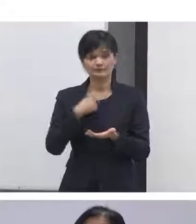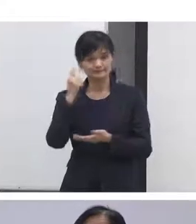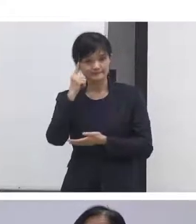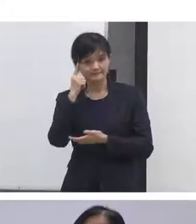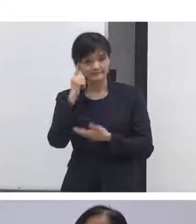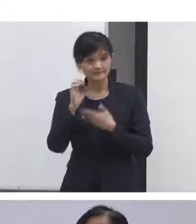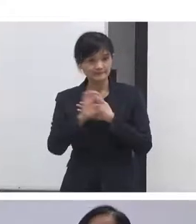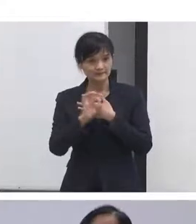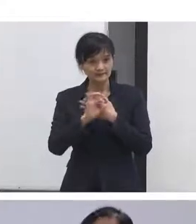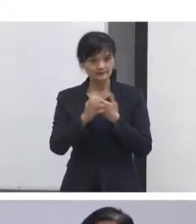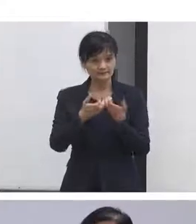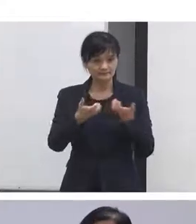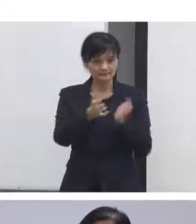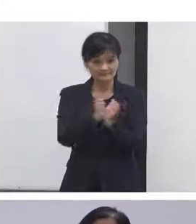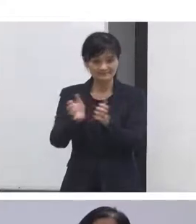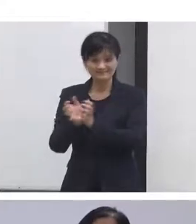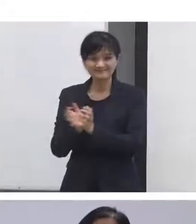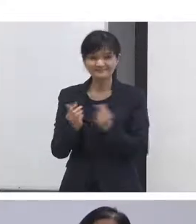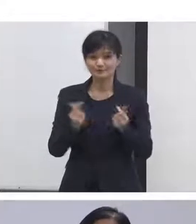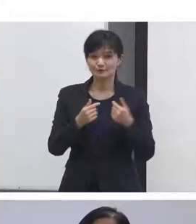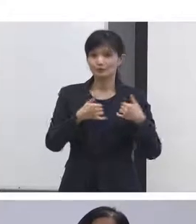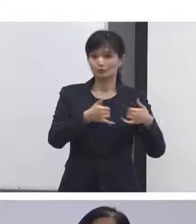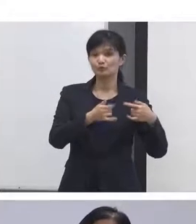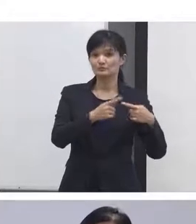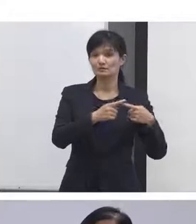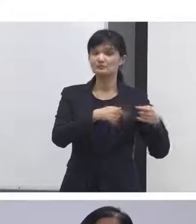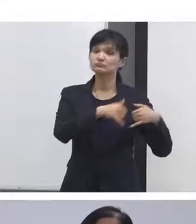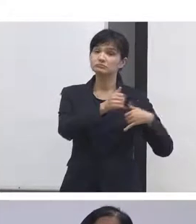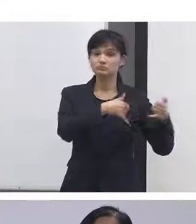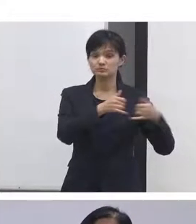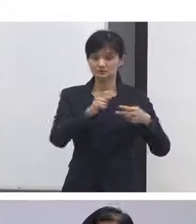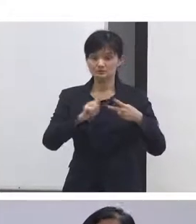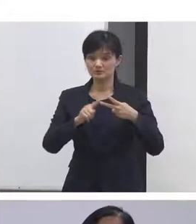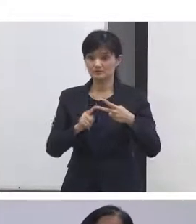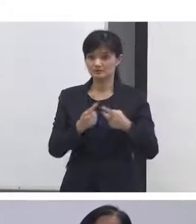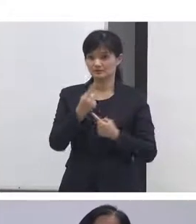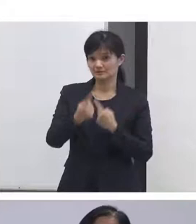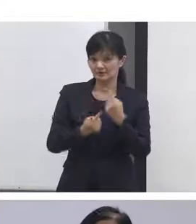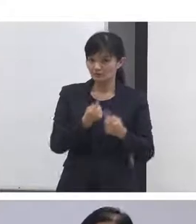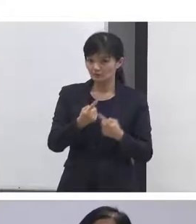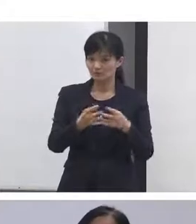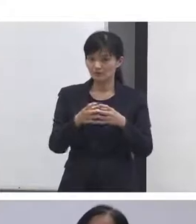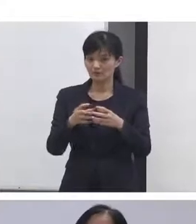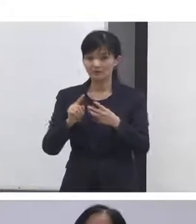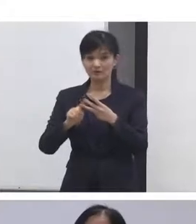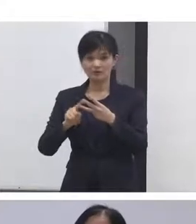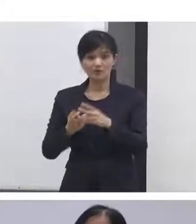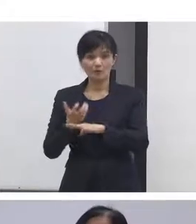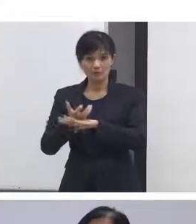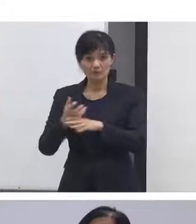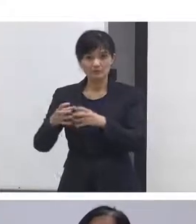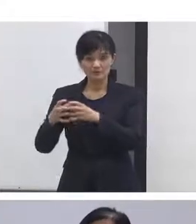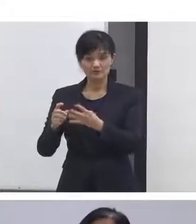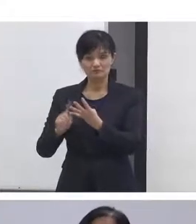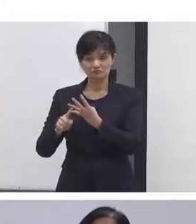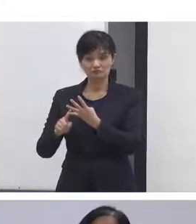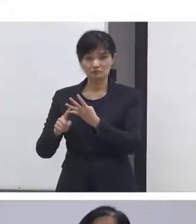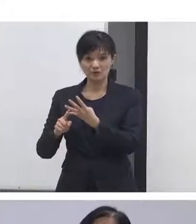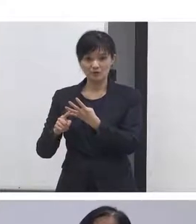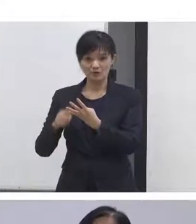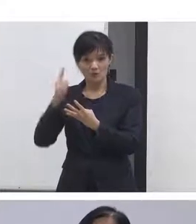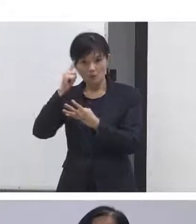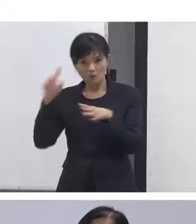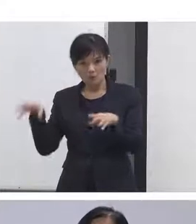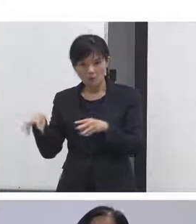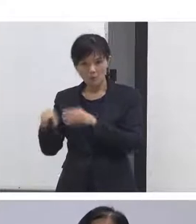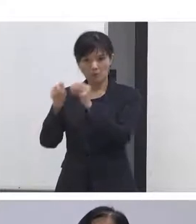分成几类，比如路人，然后参与者、贡献者、组织者。就是我觉得其实是有不同角